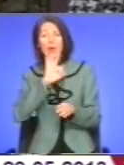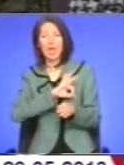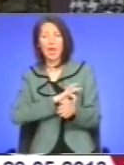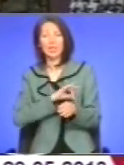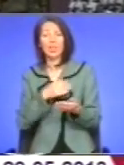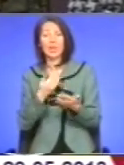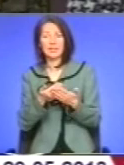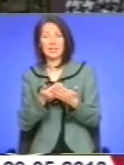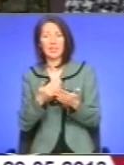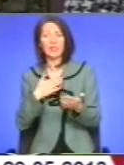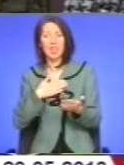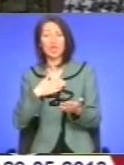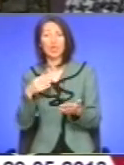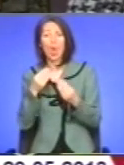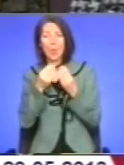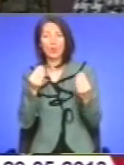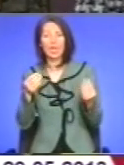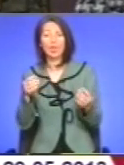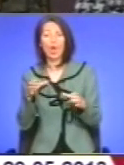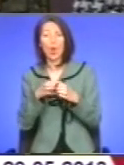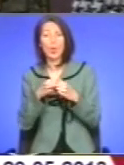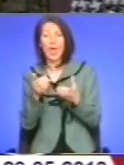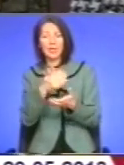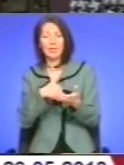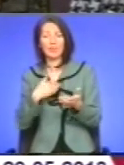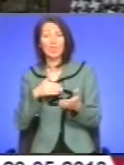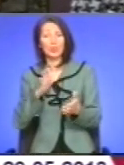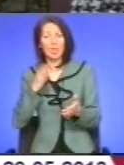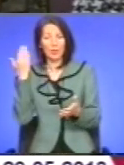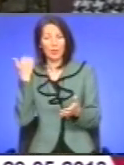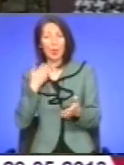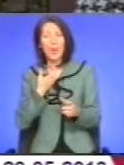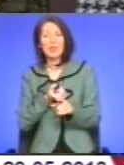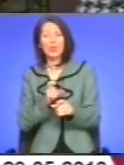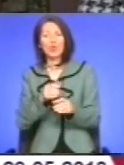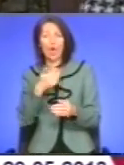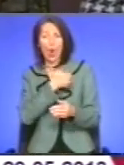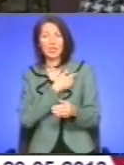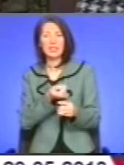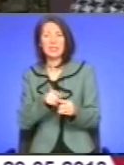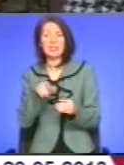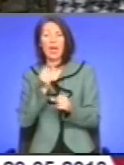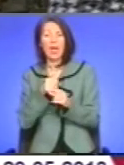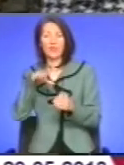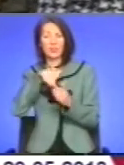кращих зразків годинників з нашої музейної колекції у нас була давно. Ми дуже хотіли це втілити в реальність. І буквально